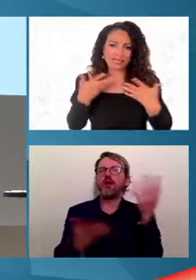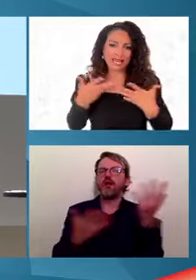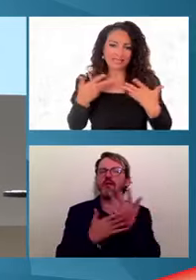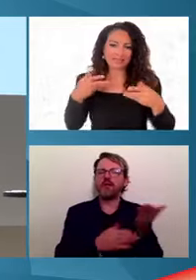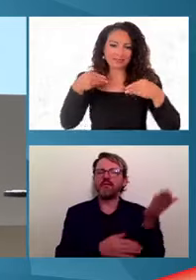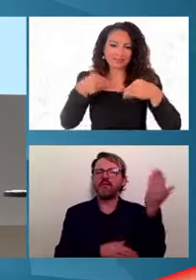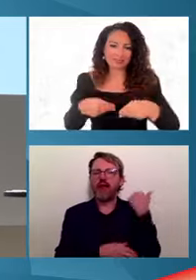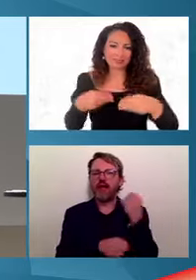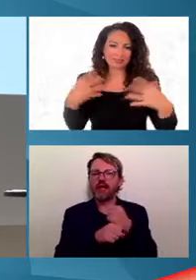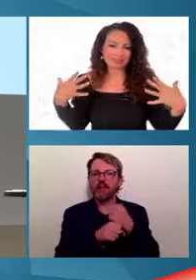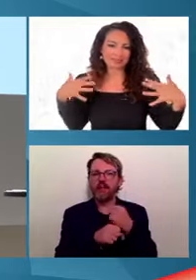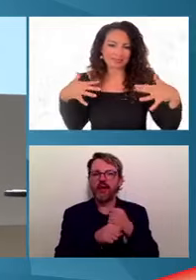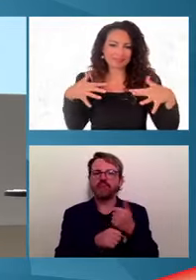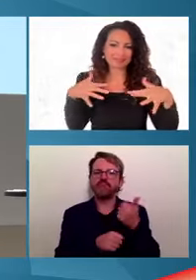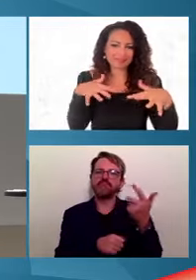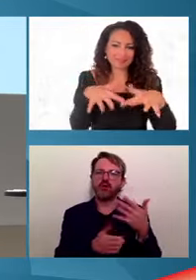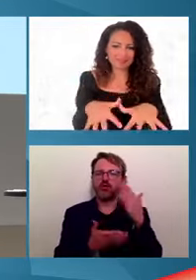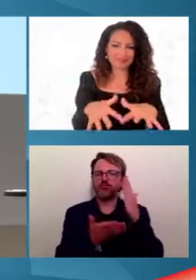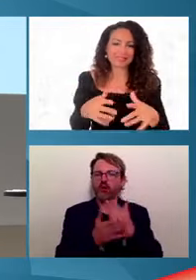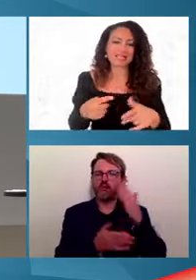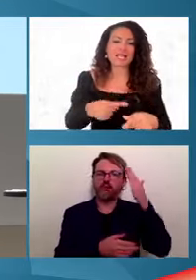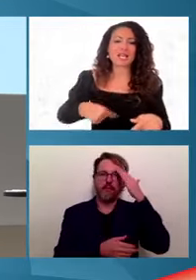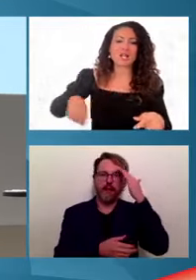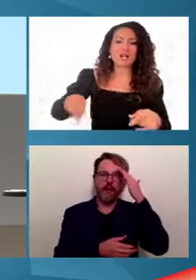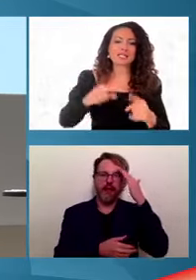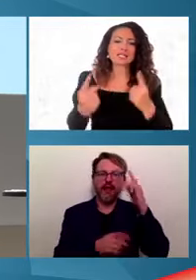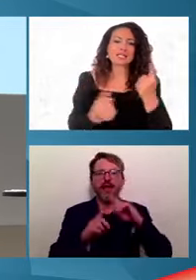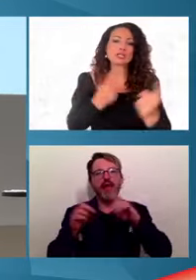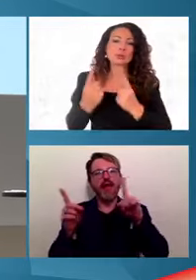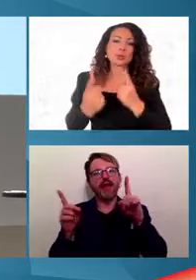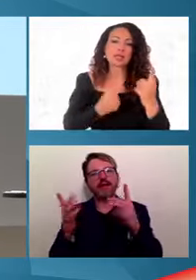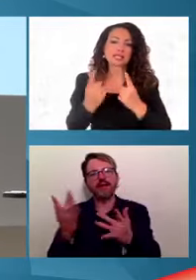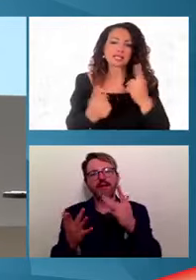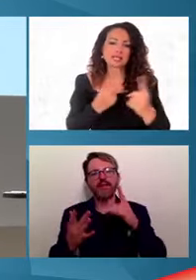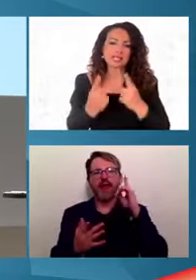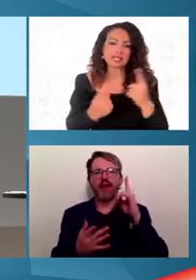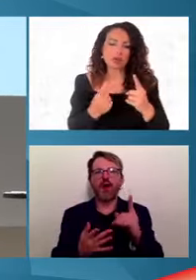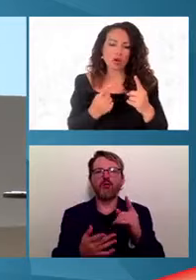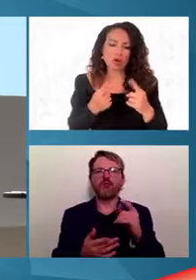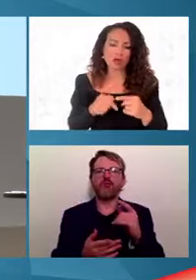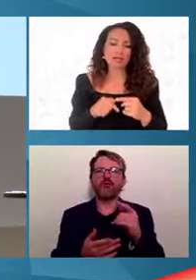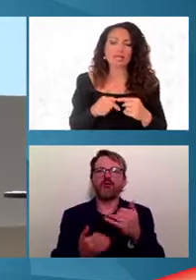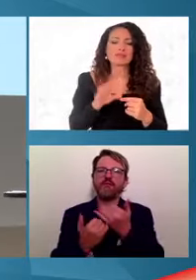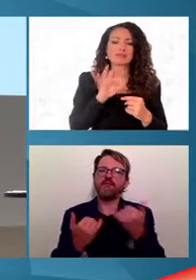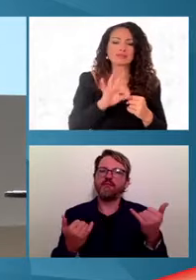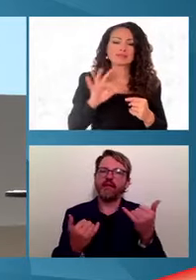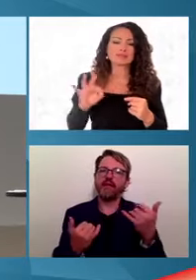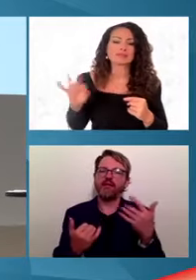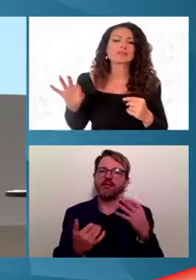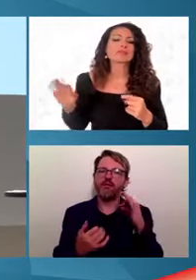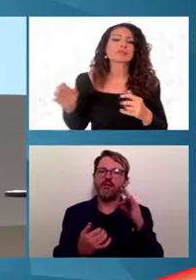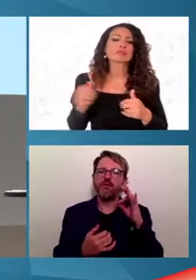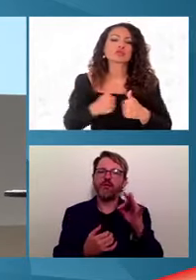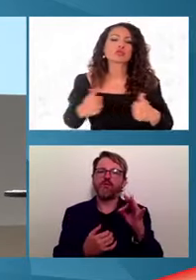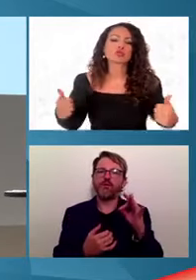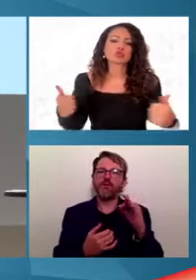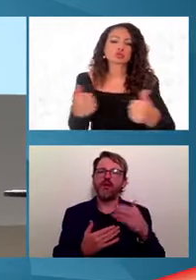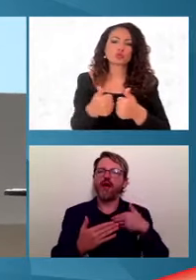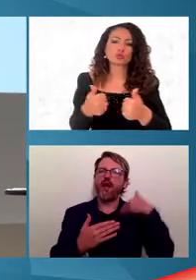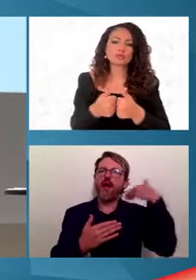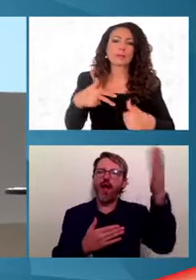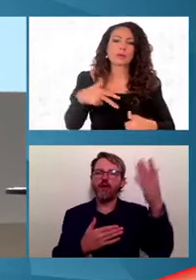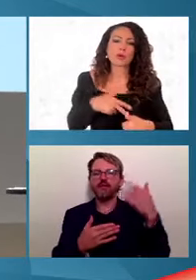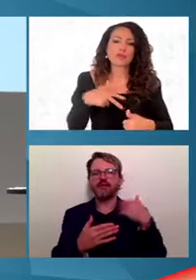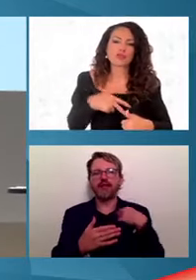ein und andere ist bereits bekannt. Anderes kann auch sehr gerne als Botschafter und Botschafterinnen nach außen getragen werden.